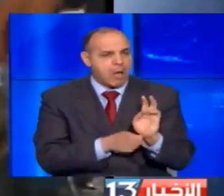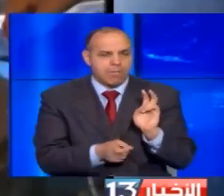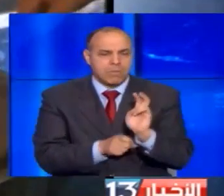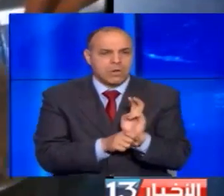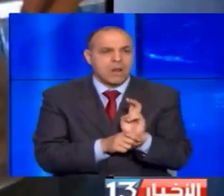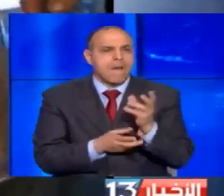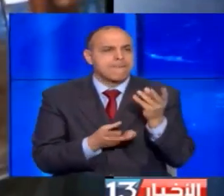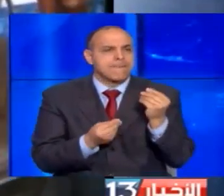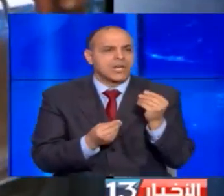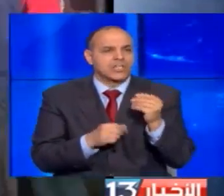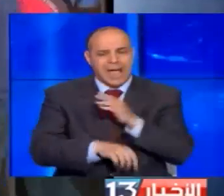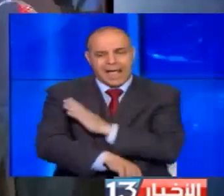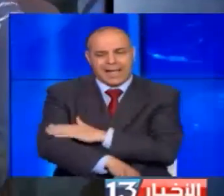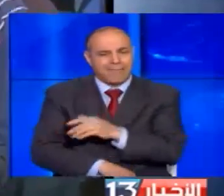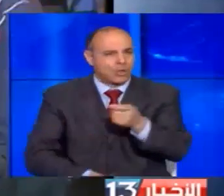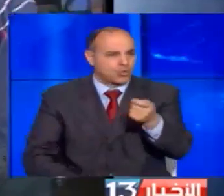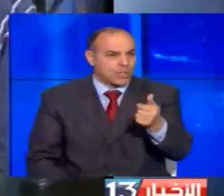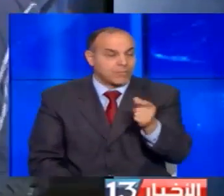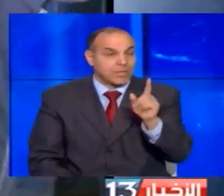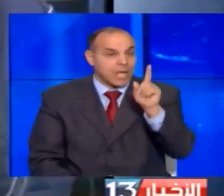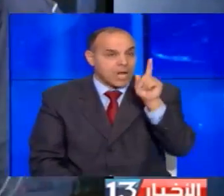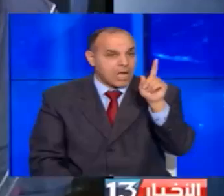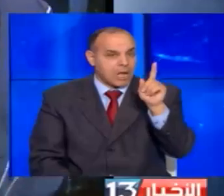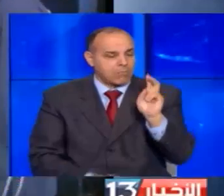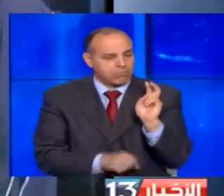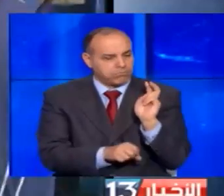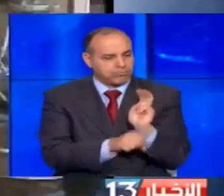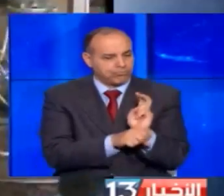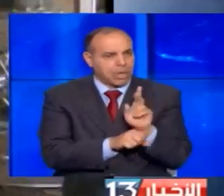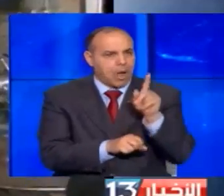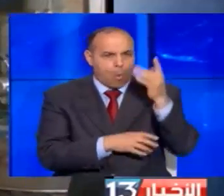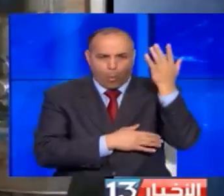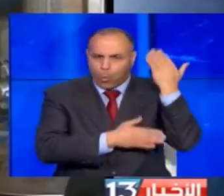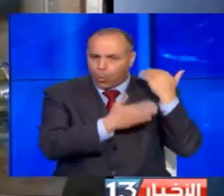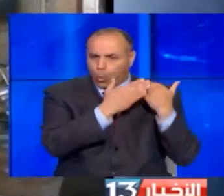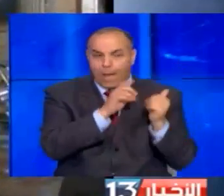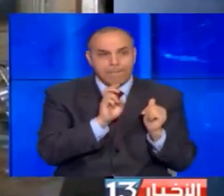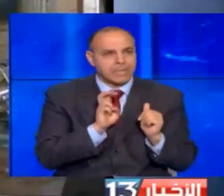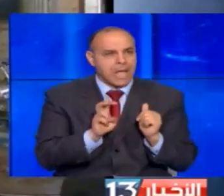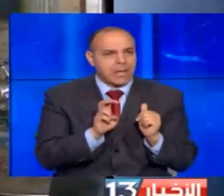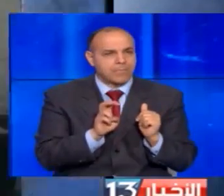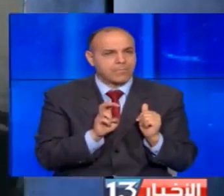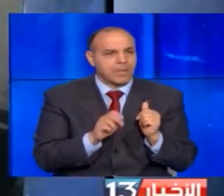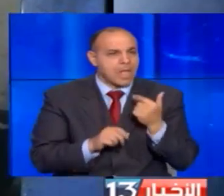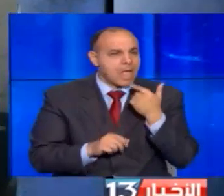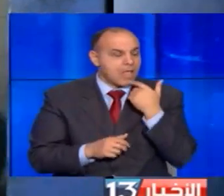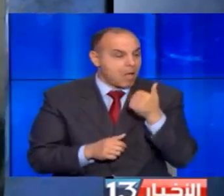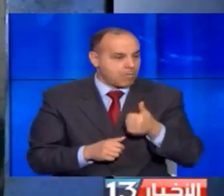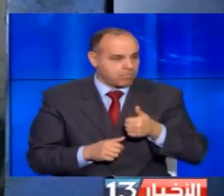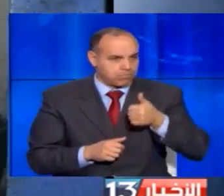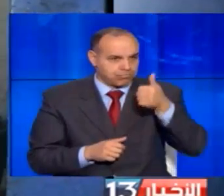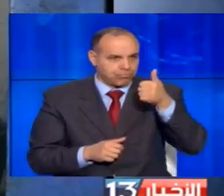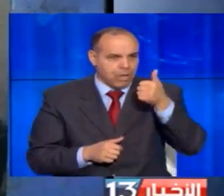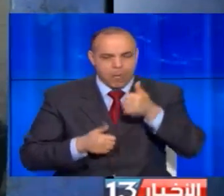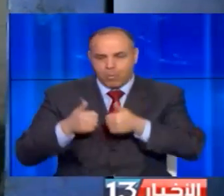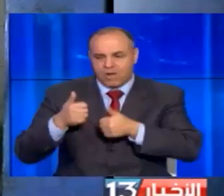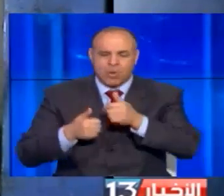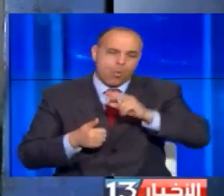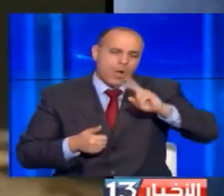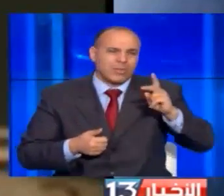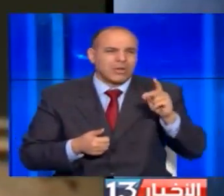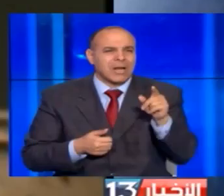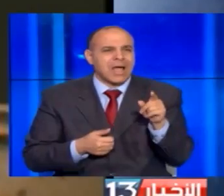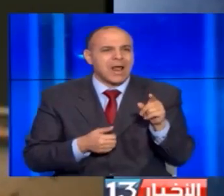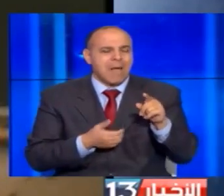أمام قلة اليد العاملة، لكنها حافظت على عديد العناصر الأساسية التي تميزها عن منافستها